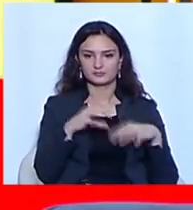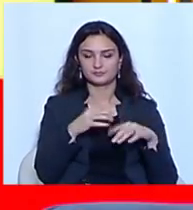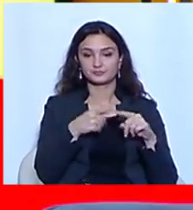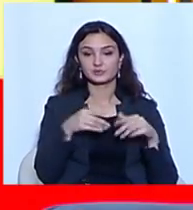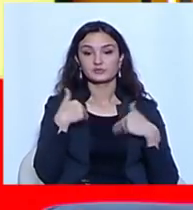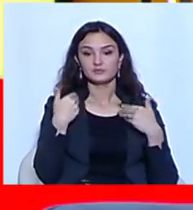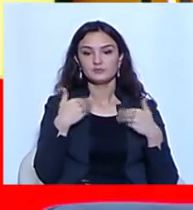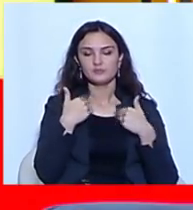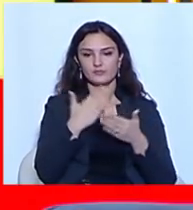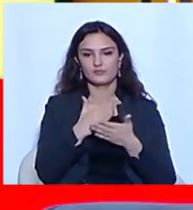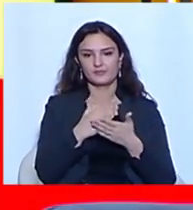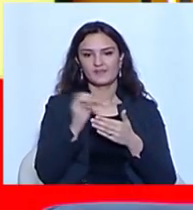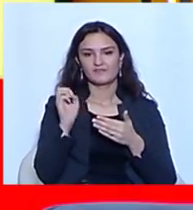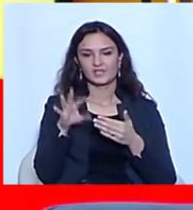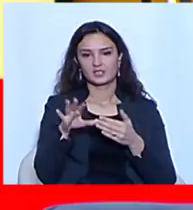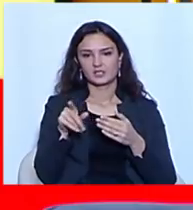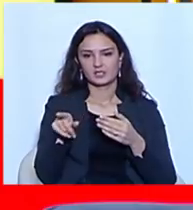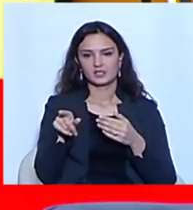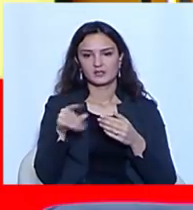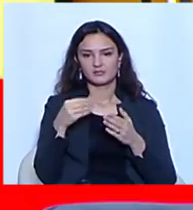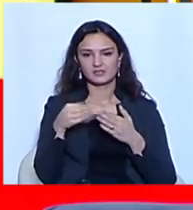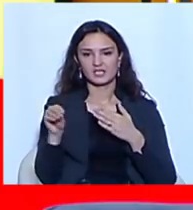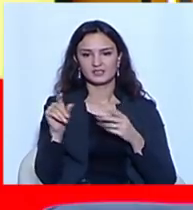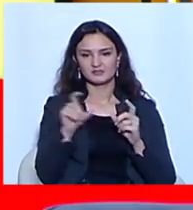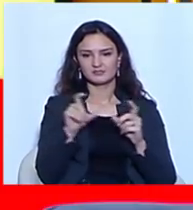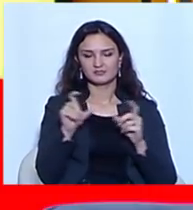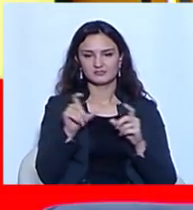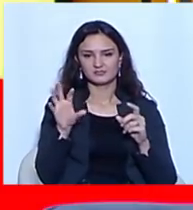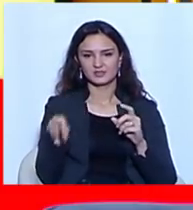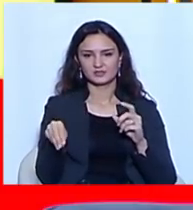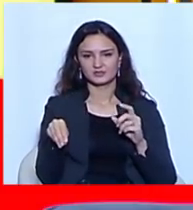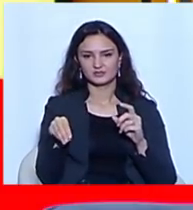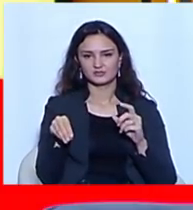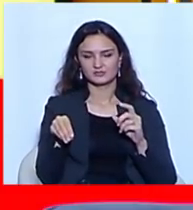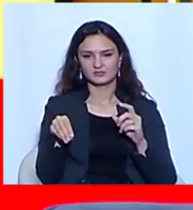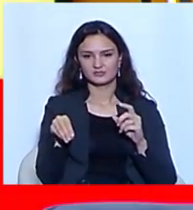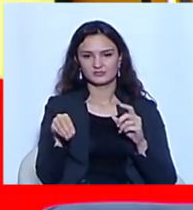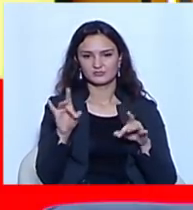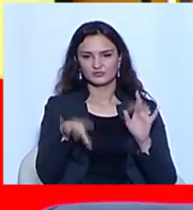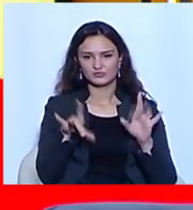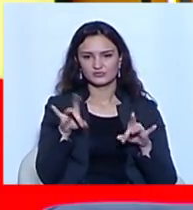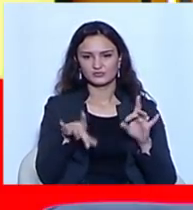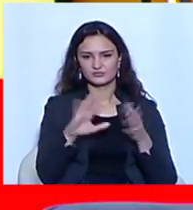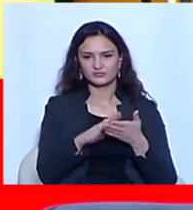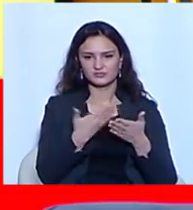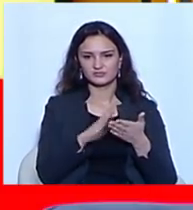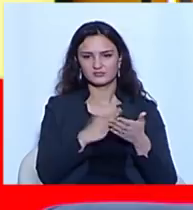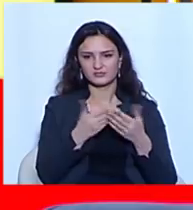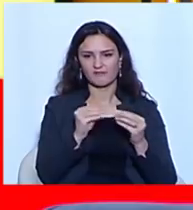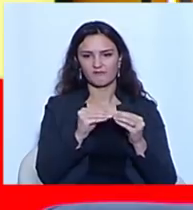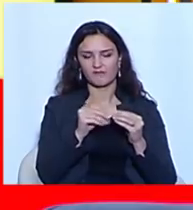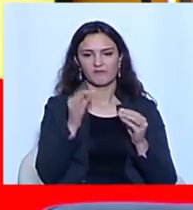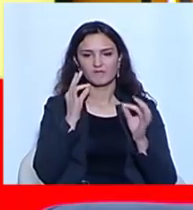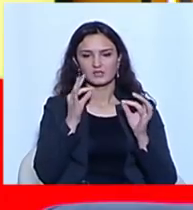უფრო სასარგებლოა, ვიდრე ბუფეტში ნაყიდი, მაგალითად, მრავალჯერად დადუღებულ ცხიმში მომზადებული